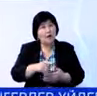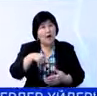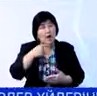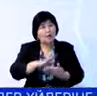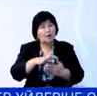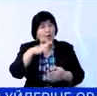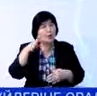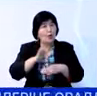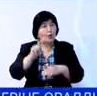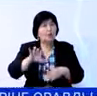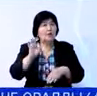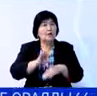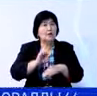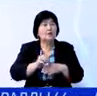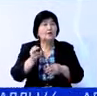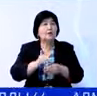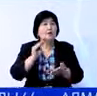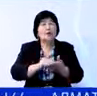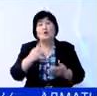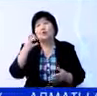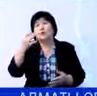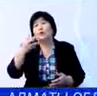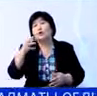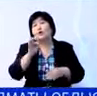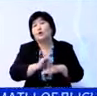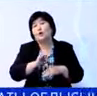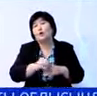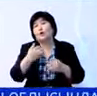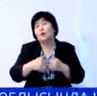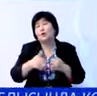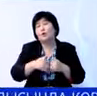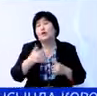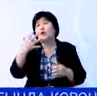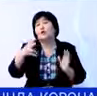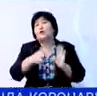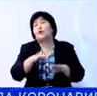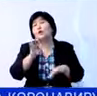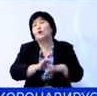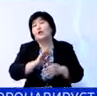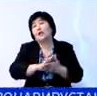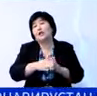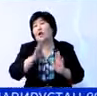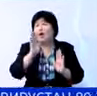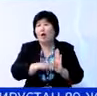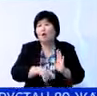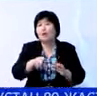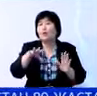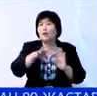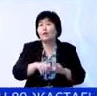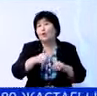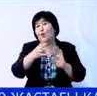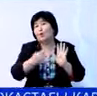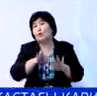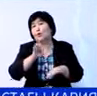жайт, көп науқас симптомсыз тіркелген. Қазір 543 науқастың жағдайы орташа, 58 науқастың жағдайы ауыр. Олардың ішінде